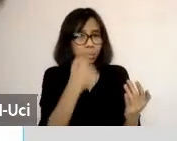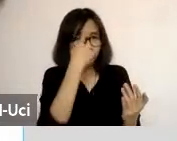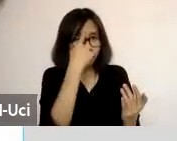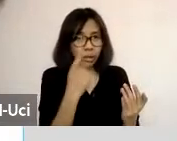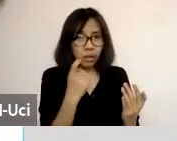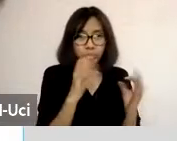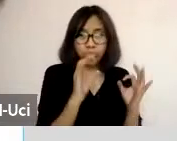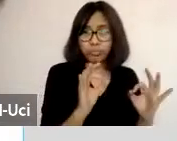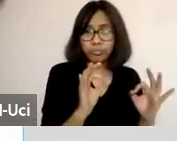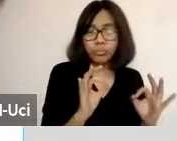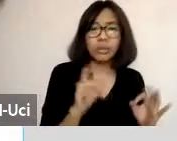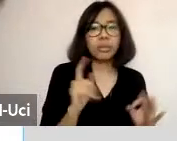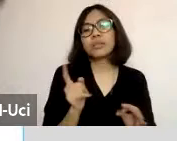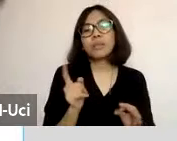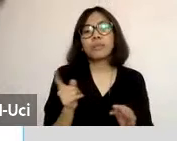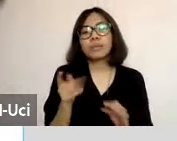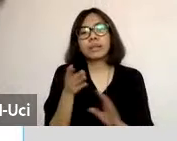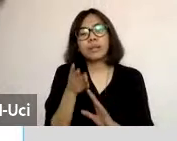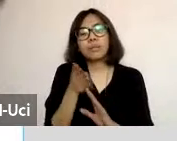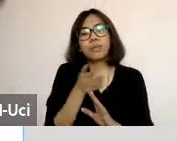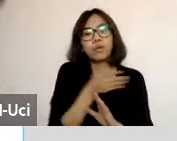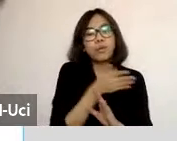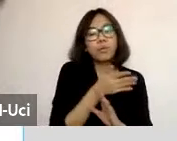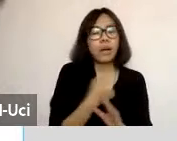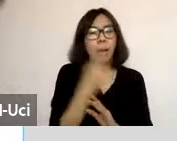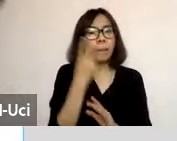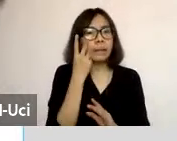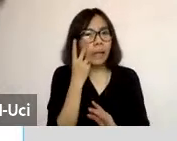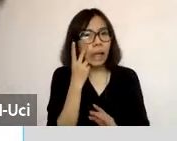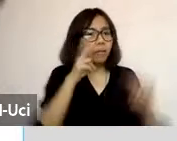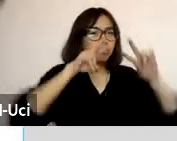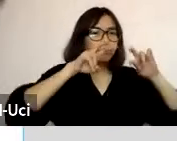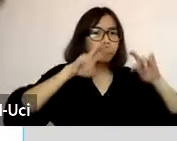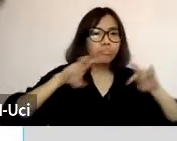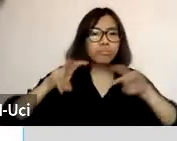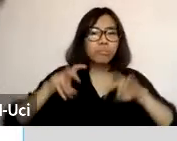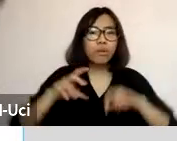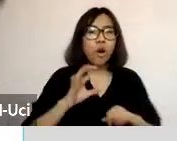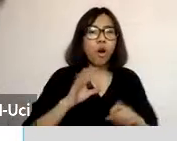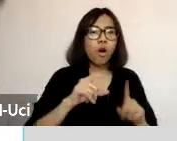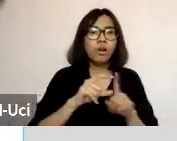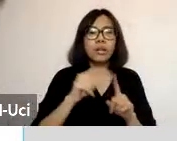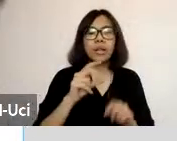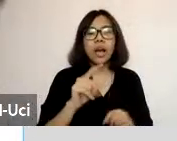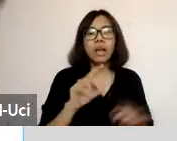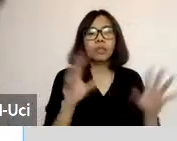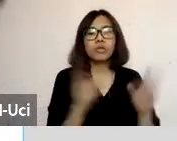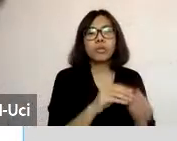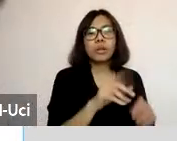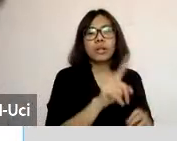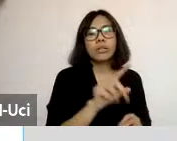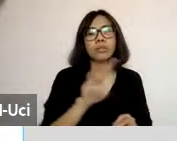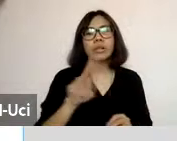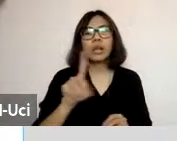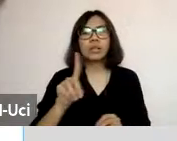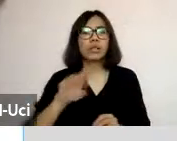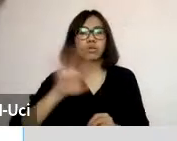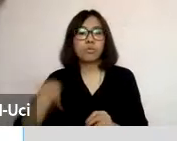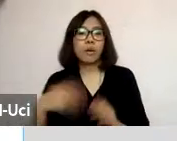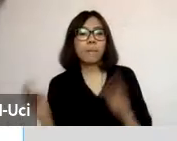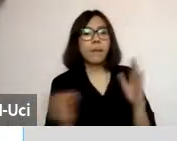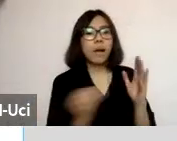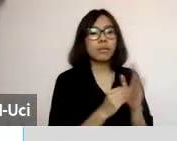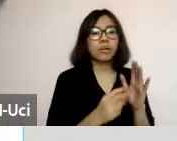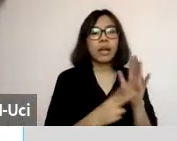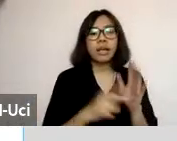kita sempat ngecek beberapa apa saja dari 1300 dia performnya yang terletak di McD liar